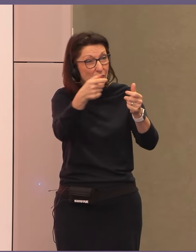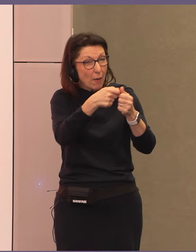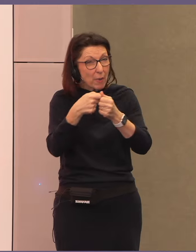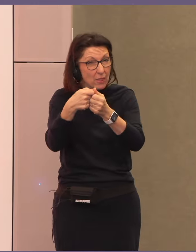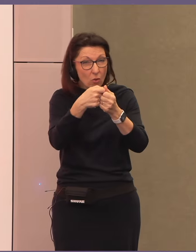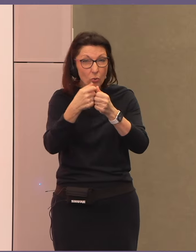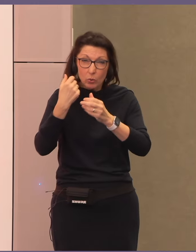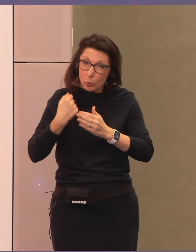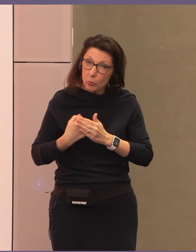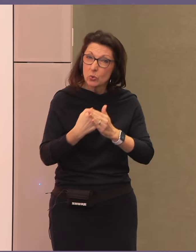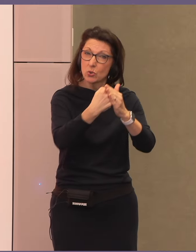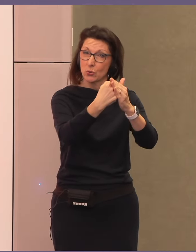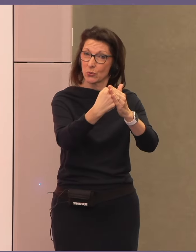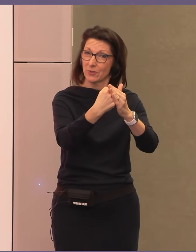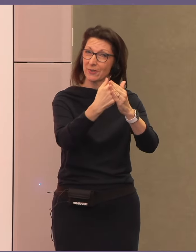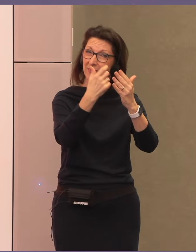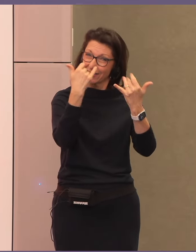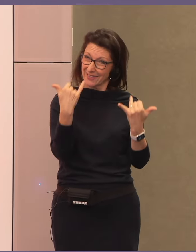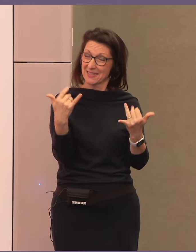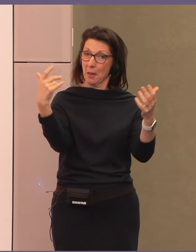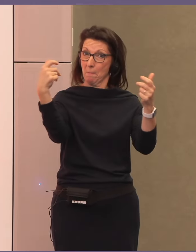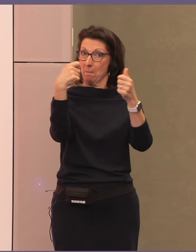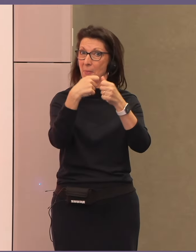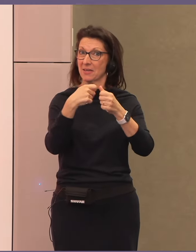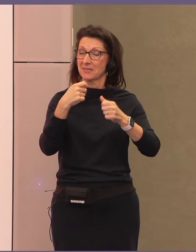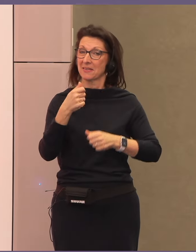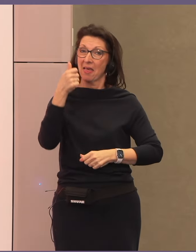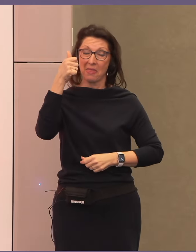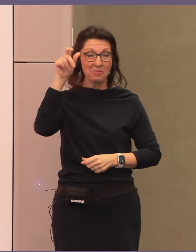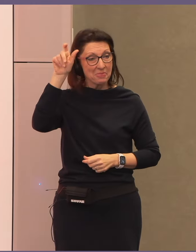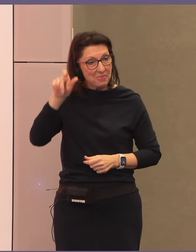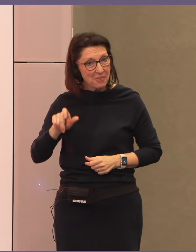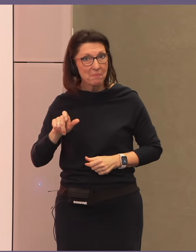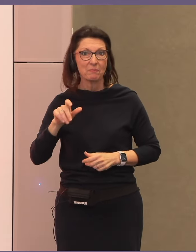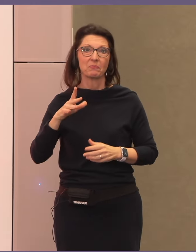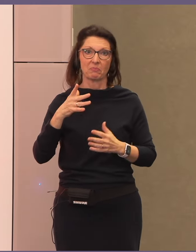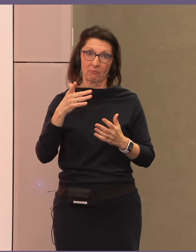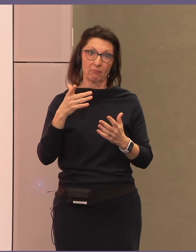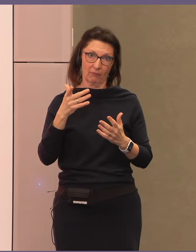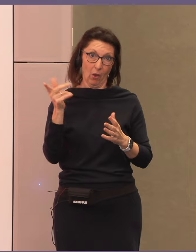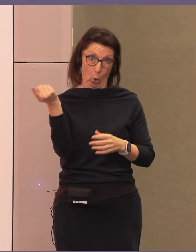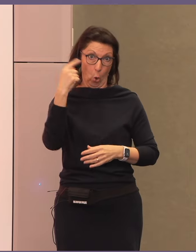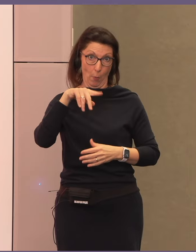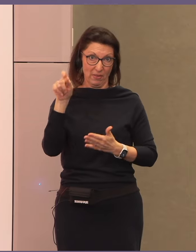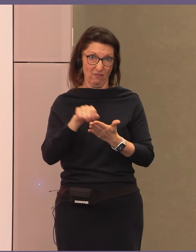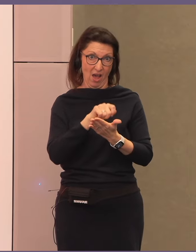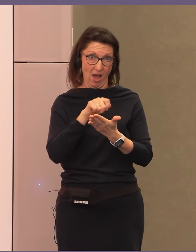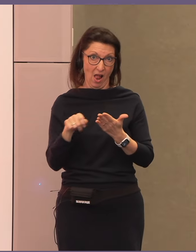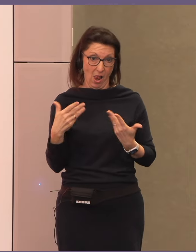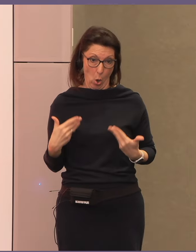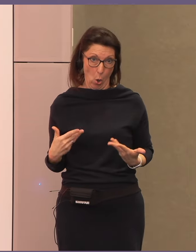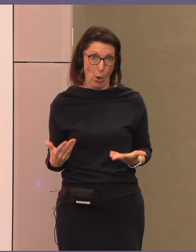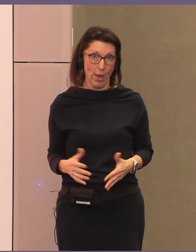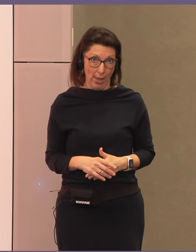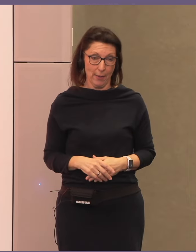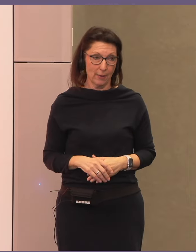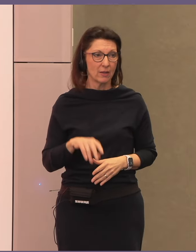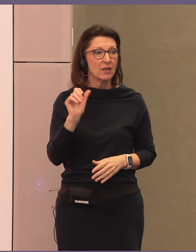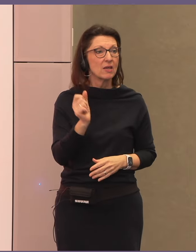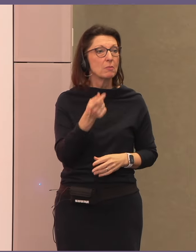Überleitung zu einem Wahlereignis dieses Jahr, das ganz besonders für die